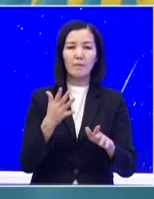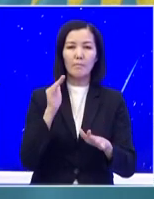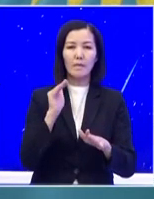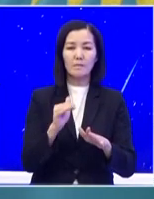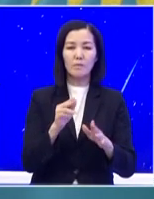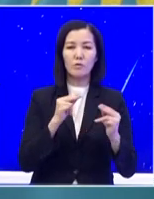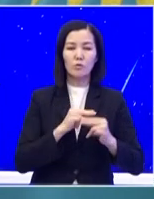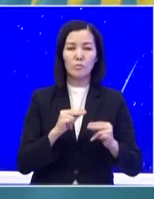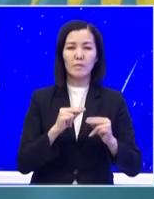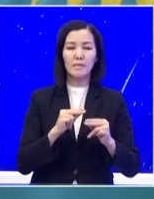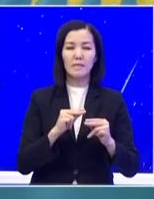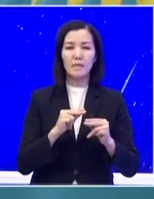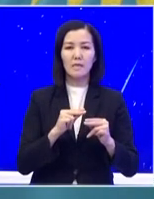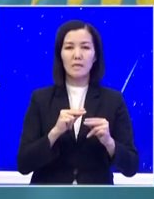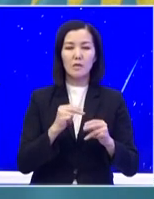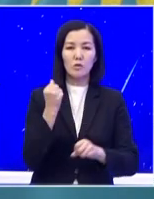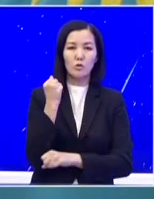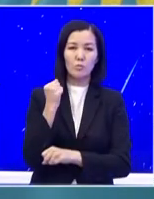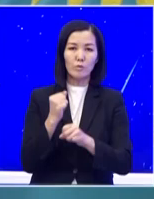астам жұмысшылар